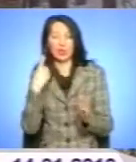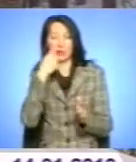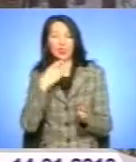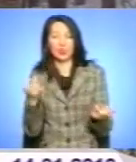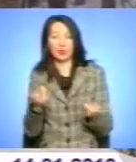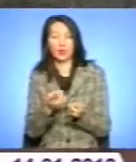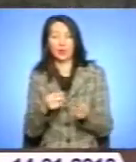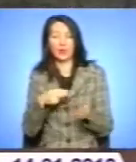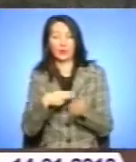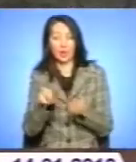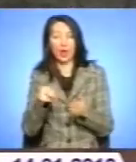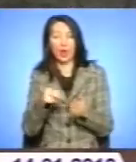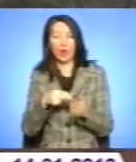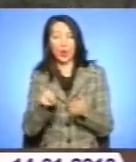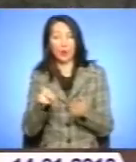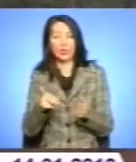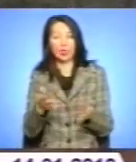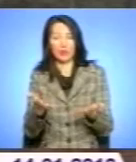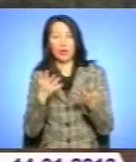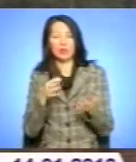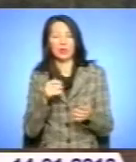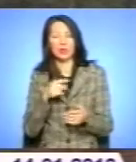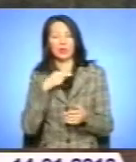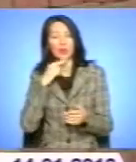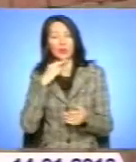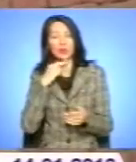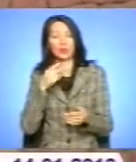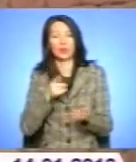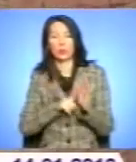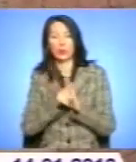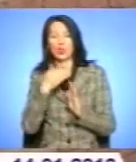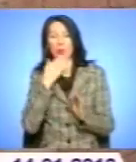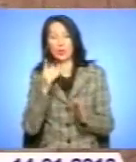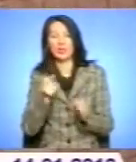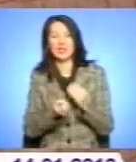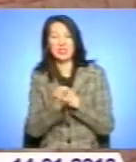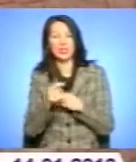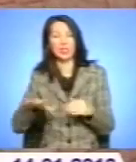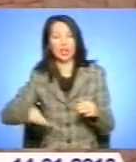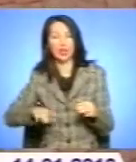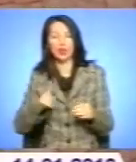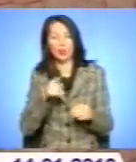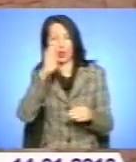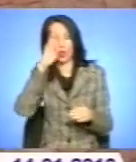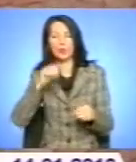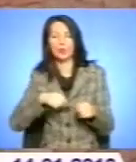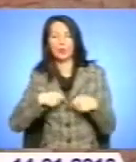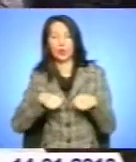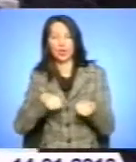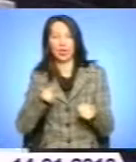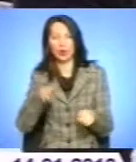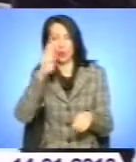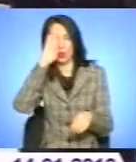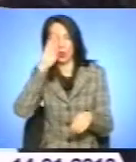виявилися надто пильними. Почали розпитувати, звідки тварина і чому хлопець продає її. Відтак спритник вирішив не поспішати